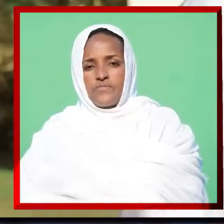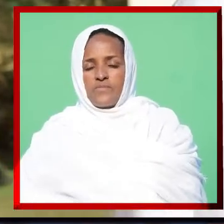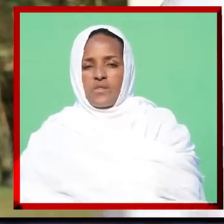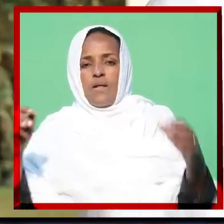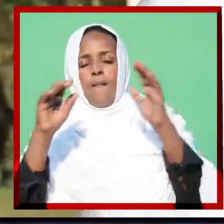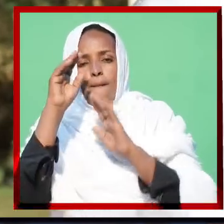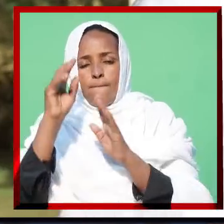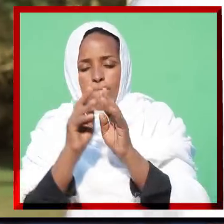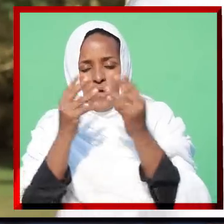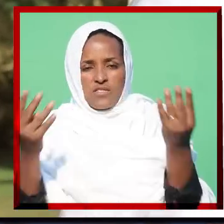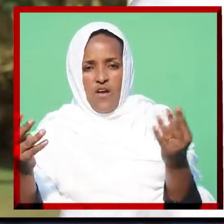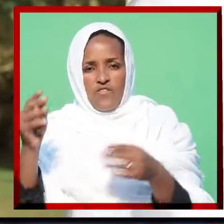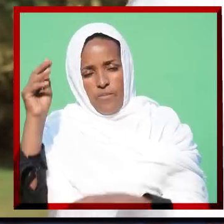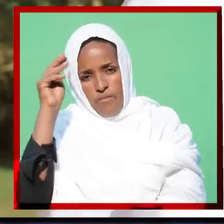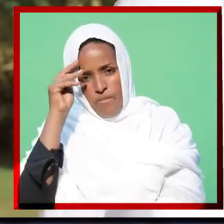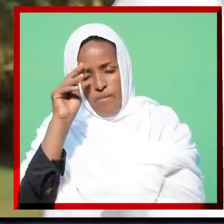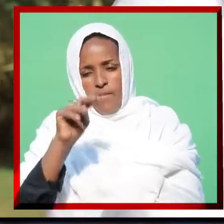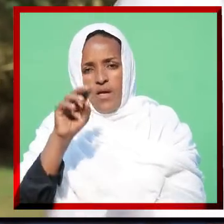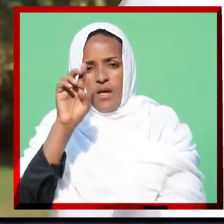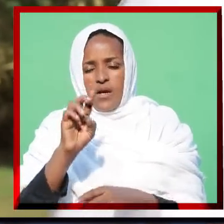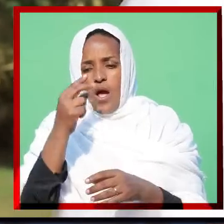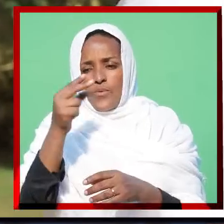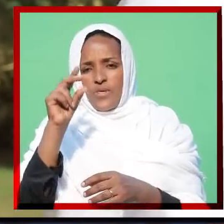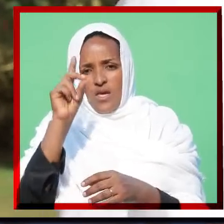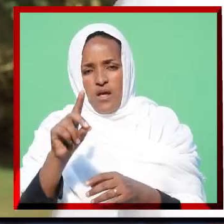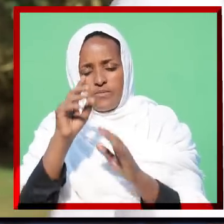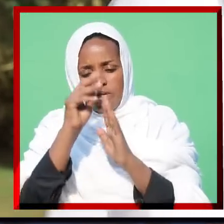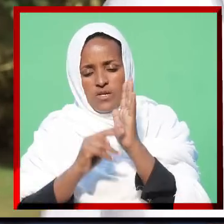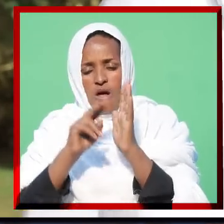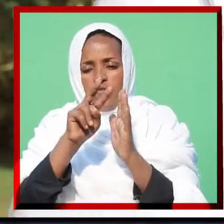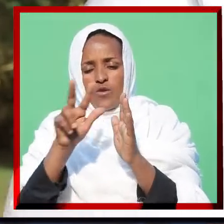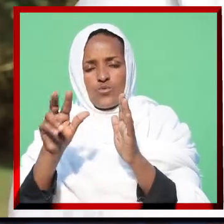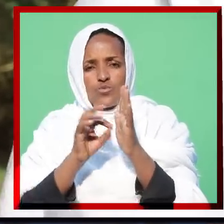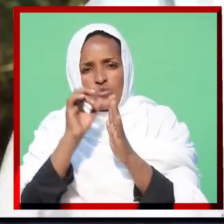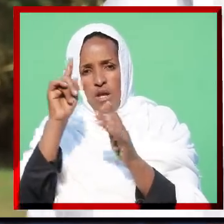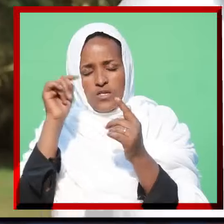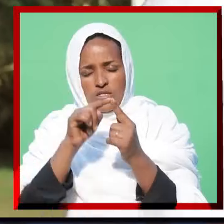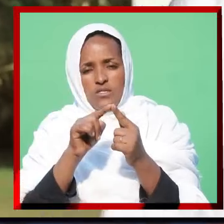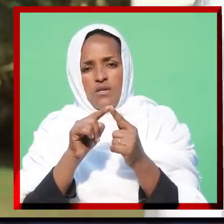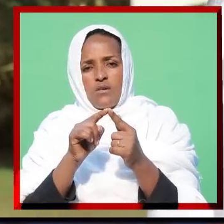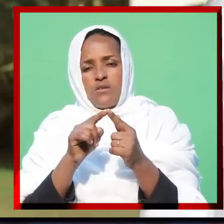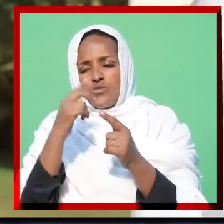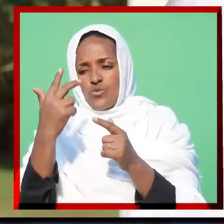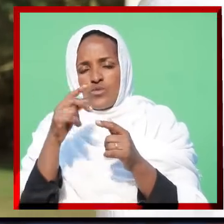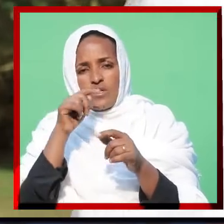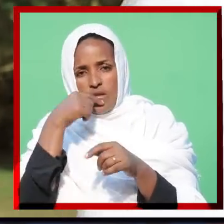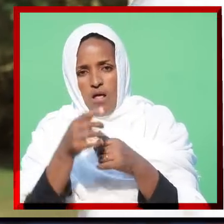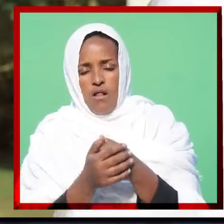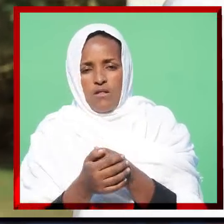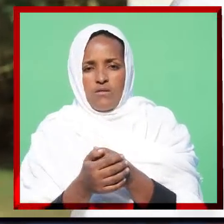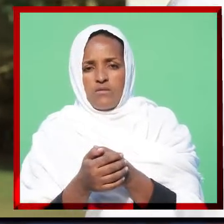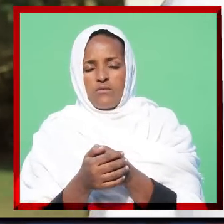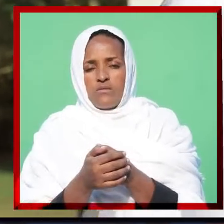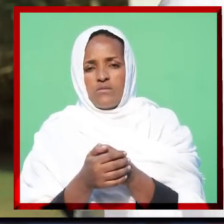لاي ميانا سو تاند تياكي نو عندنيا مكابيان مرافا يا سوست كتر عندس كسوست انديلا